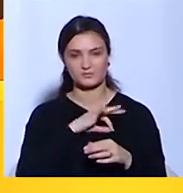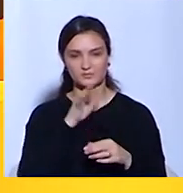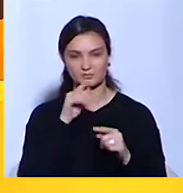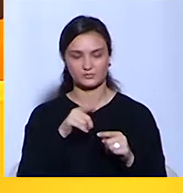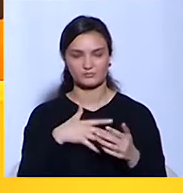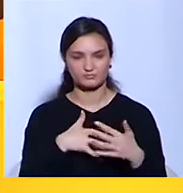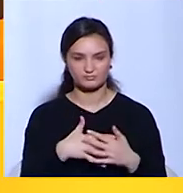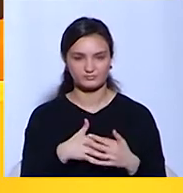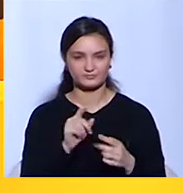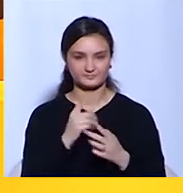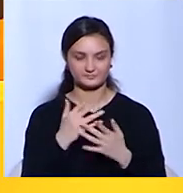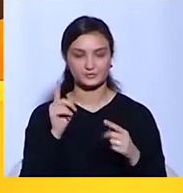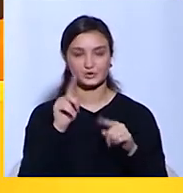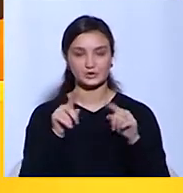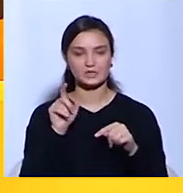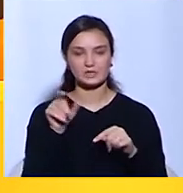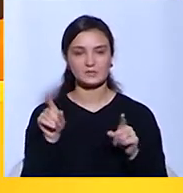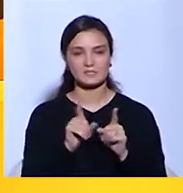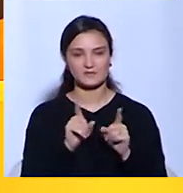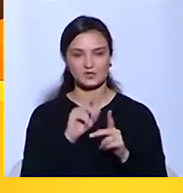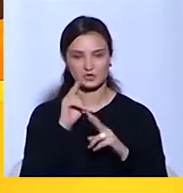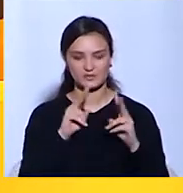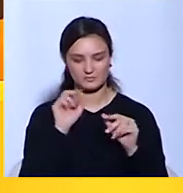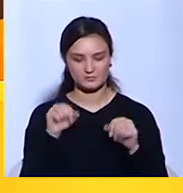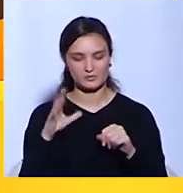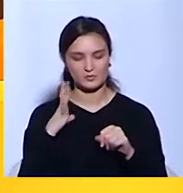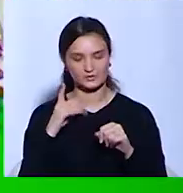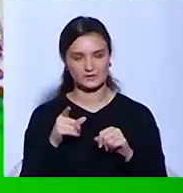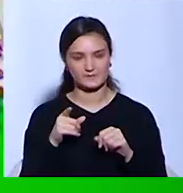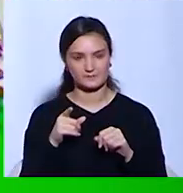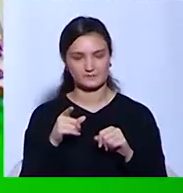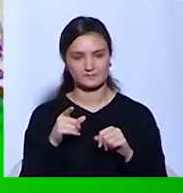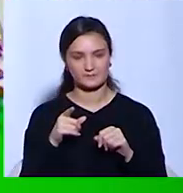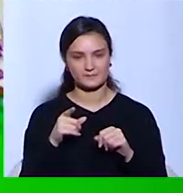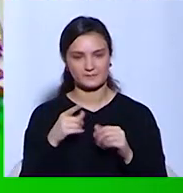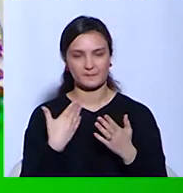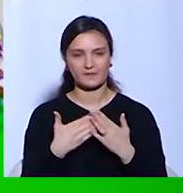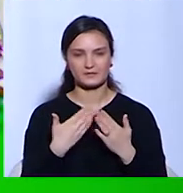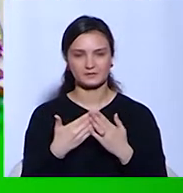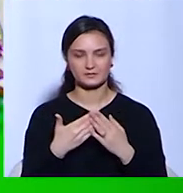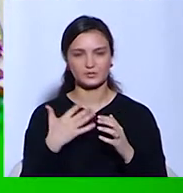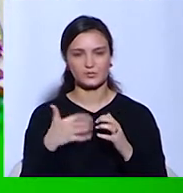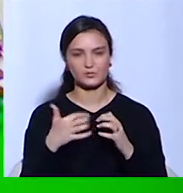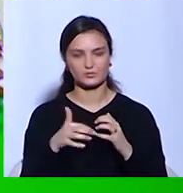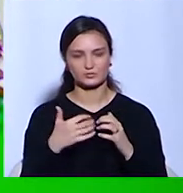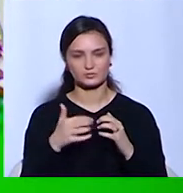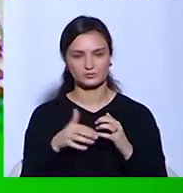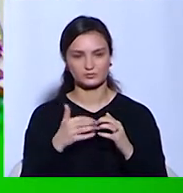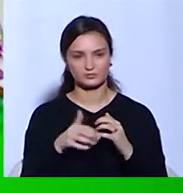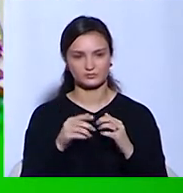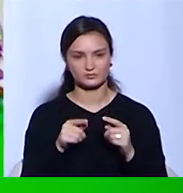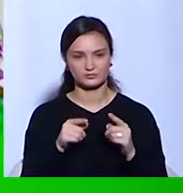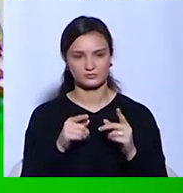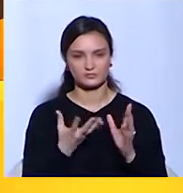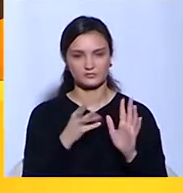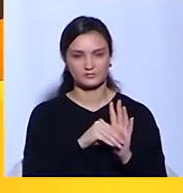სხვათა შორის, ზოგიერთ ადამიანს იგივე ჩივილები შეიძლება ჰქონდეს, მაგალითად კომპოსტოს ოჯახის